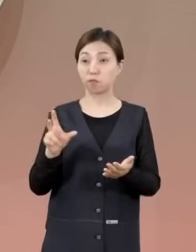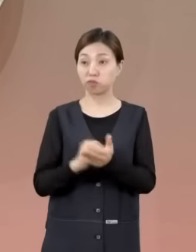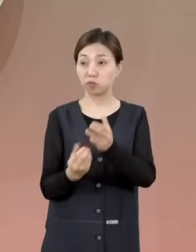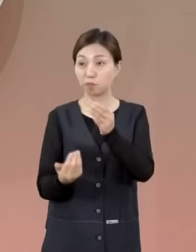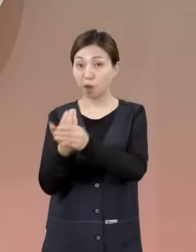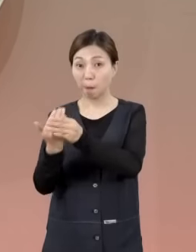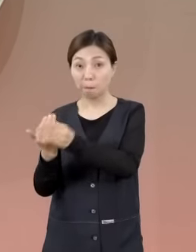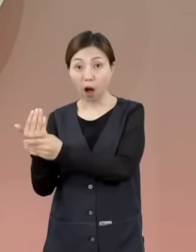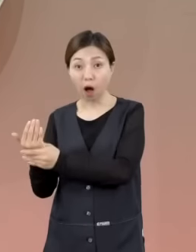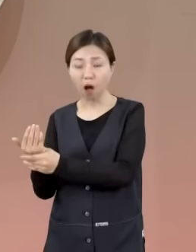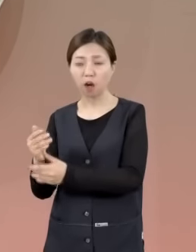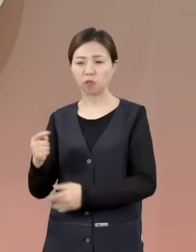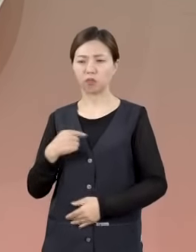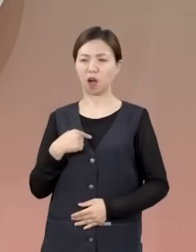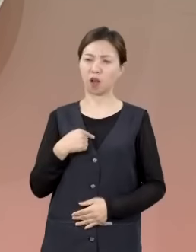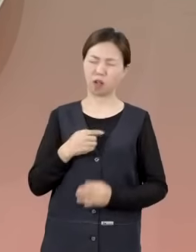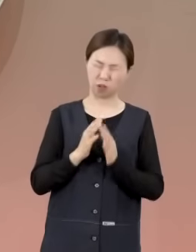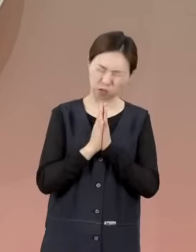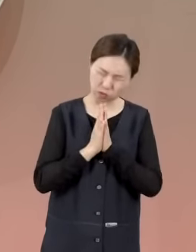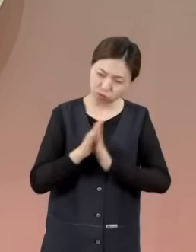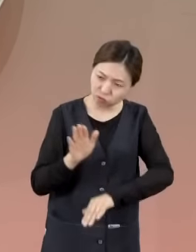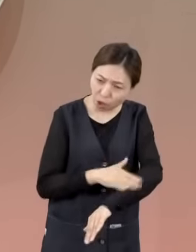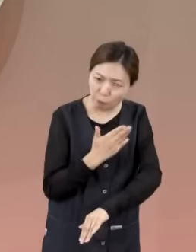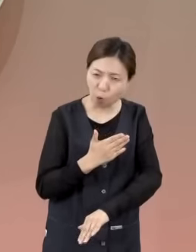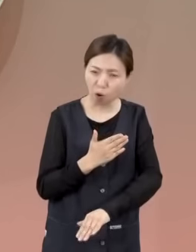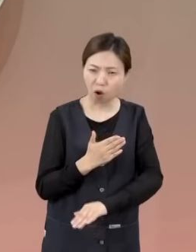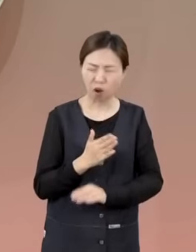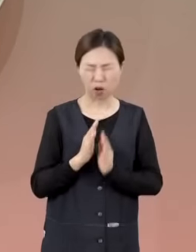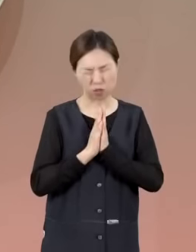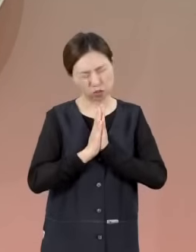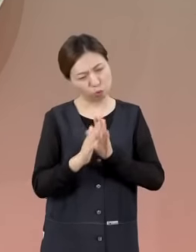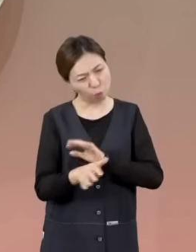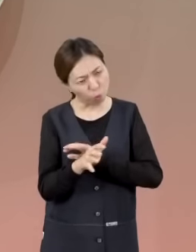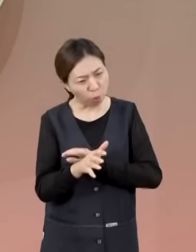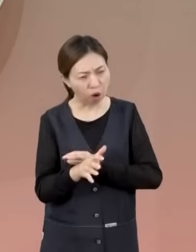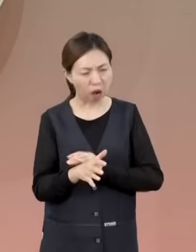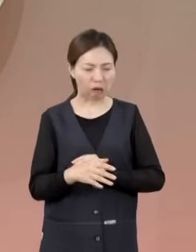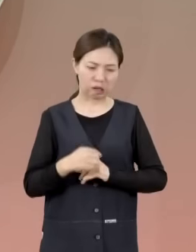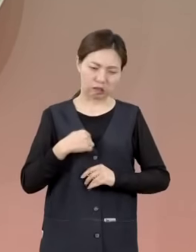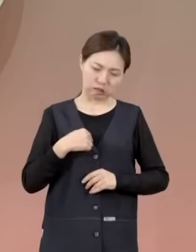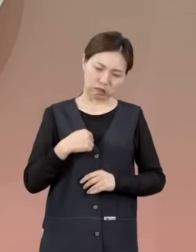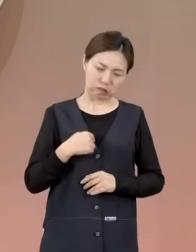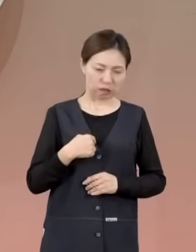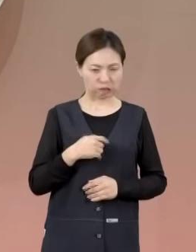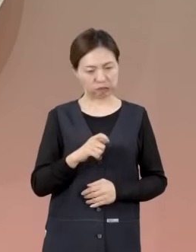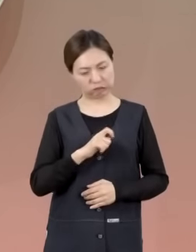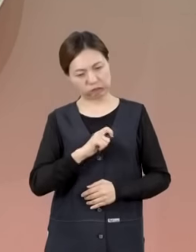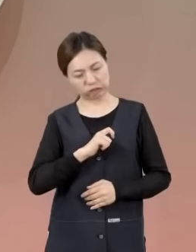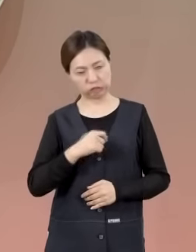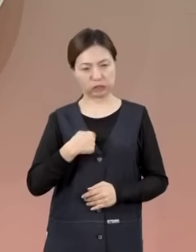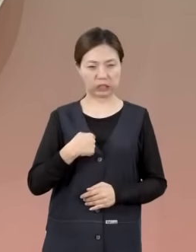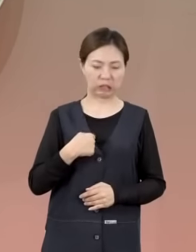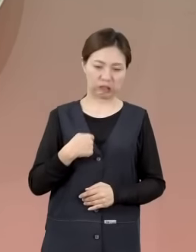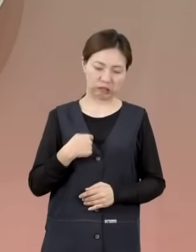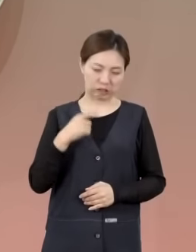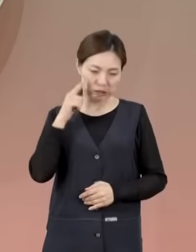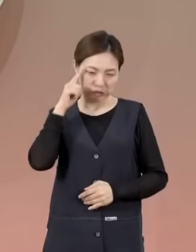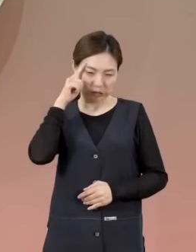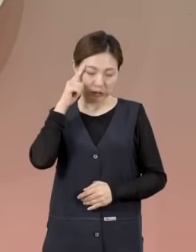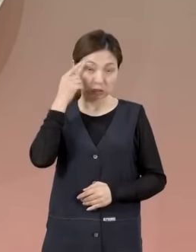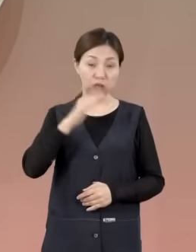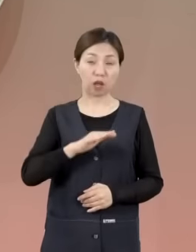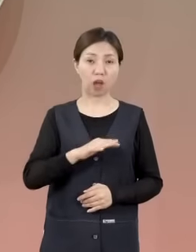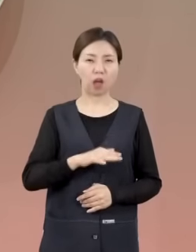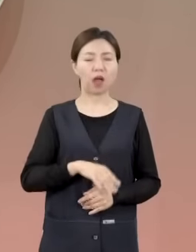기도를 잘못했나 정상이 없었나 내가 뭘 엉터리로 했나 항상 그게 은근히 스트레스가